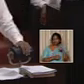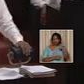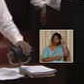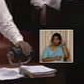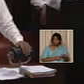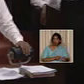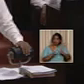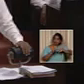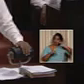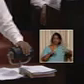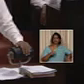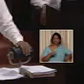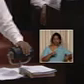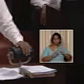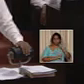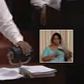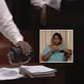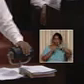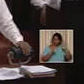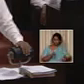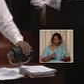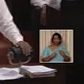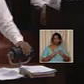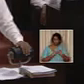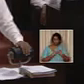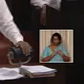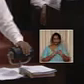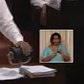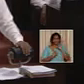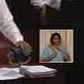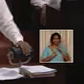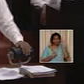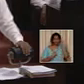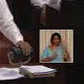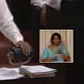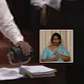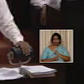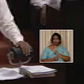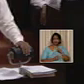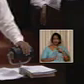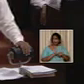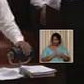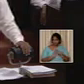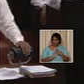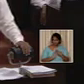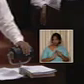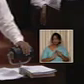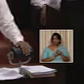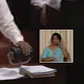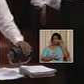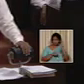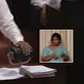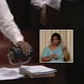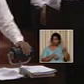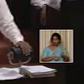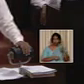පුද්ගලයාට ඉල්ලාස් වෙන්නේ කියලා මේ පාර්ලිමේන්තුවේ මම ඔබතුමාගෙන් අහන්න කැමතියි මේ රටේ පුරවැසියෙකුට